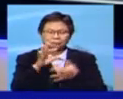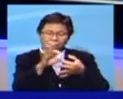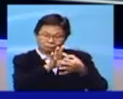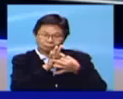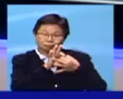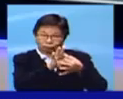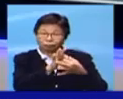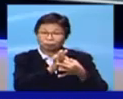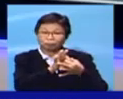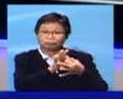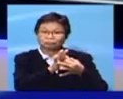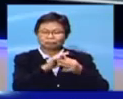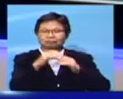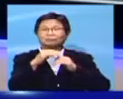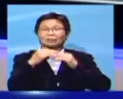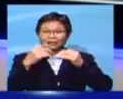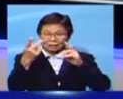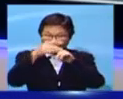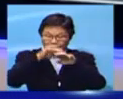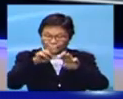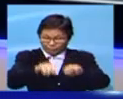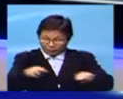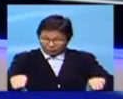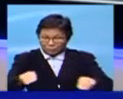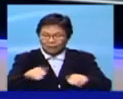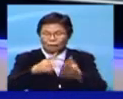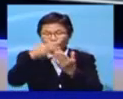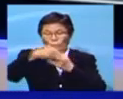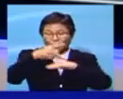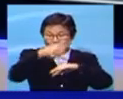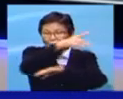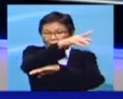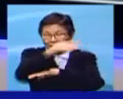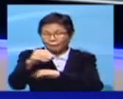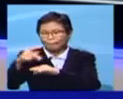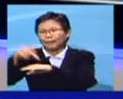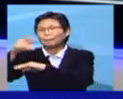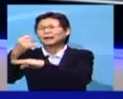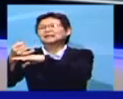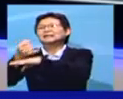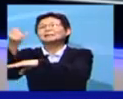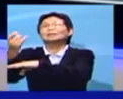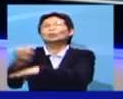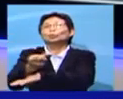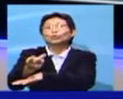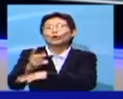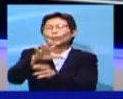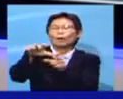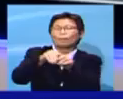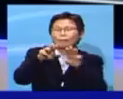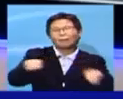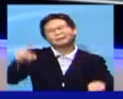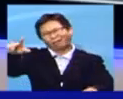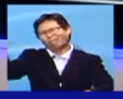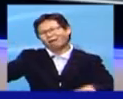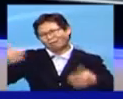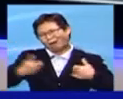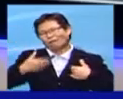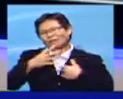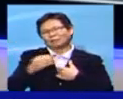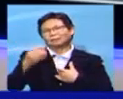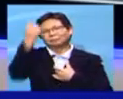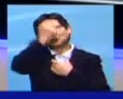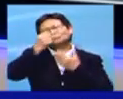Perdi terhad kepada pelajar program Permata pintar dan permata intan malah melibatkan pelajar lain serta